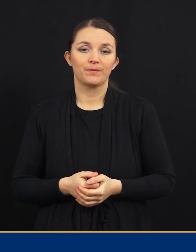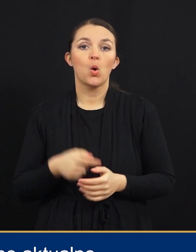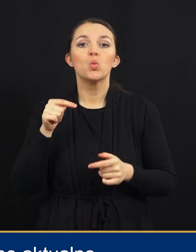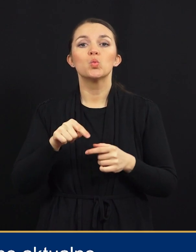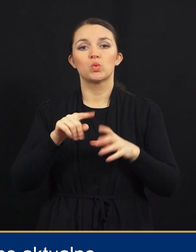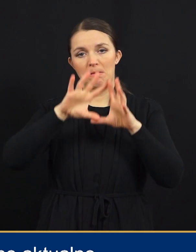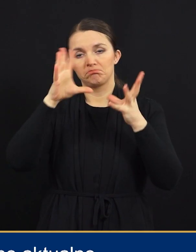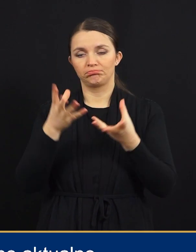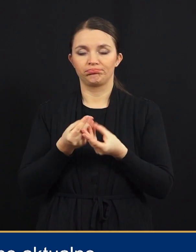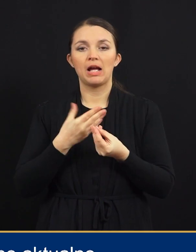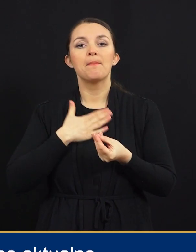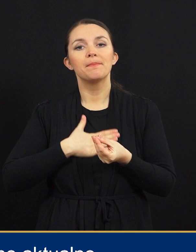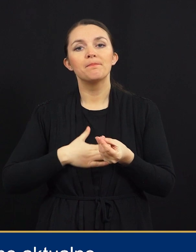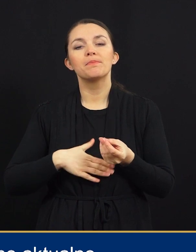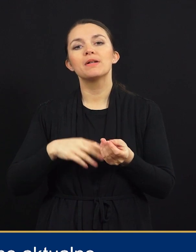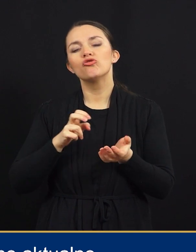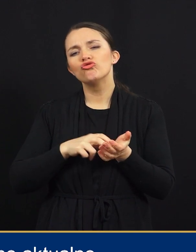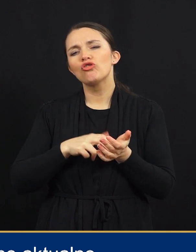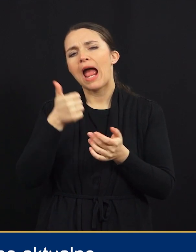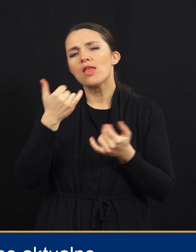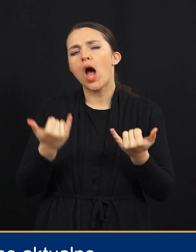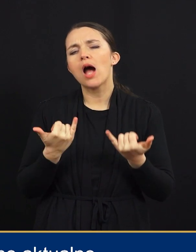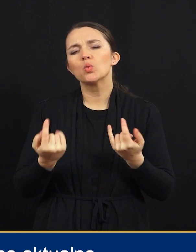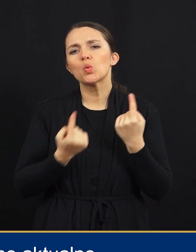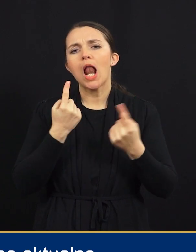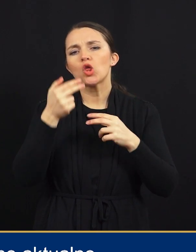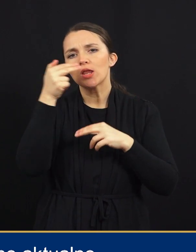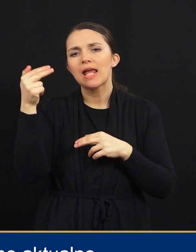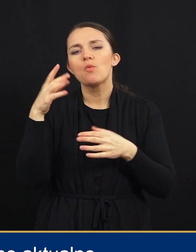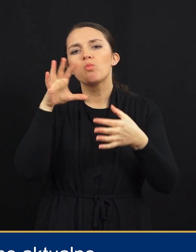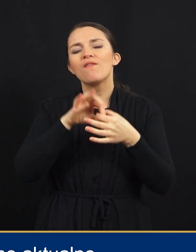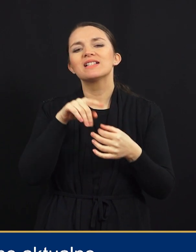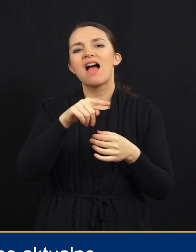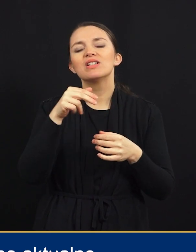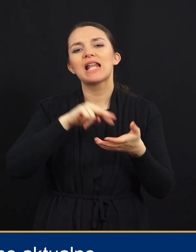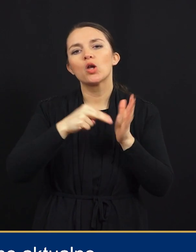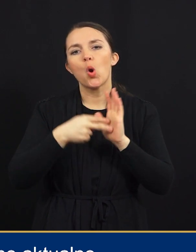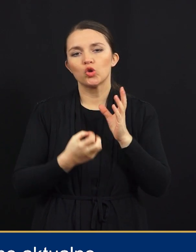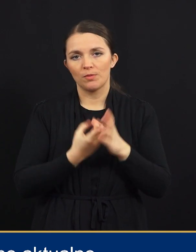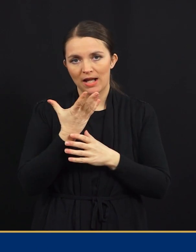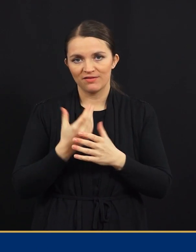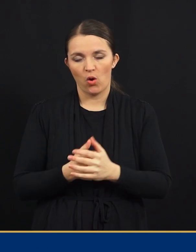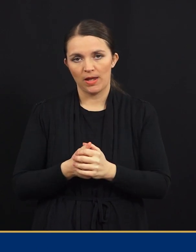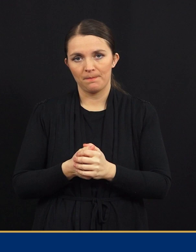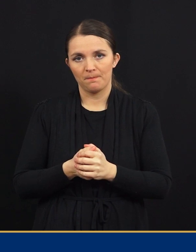V tem kontekstu bi rada načela še eno aktualno temo v povezavi s tehnološkim razvojem.